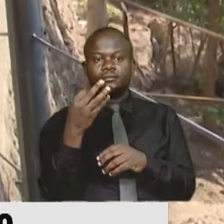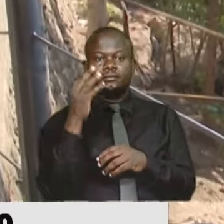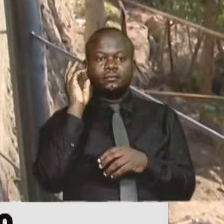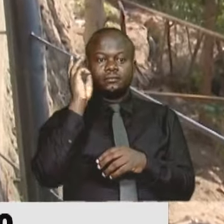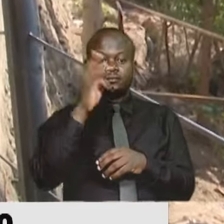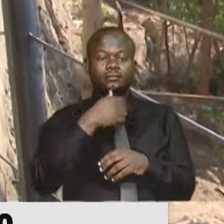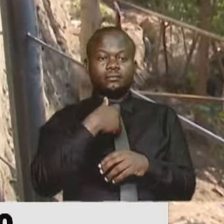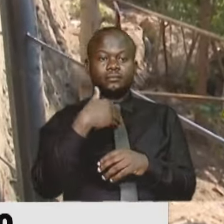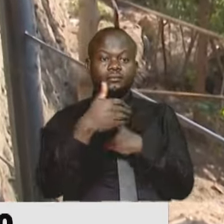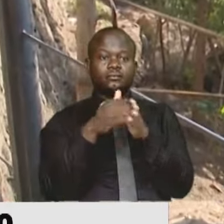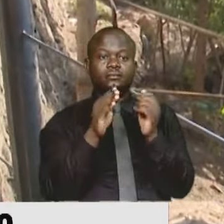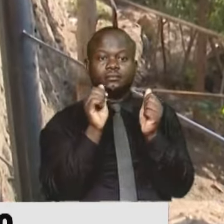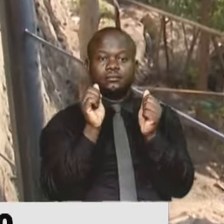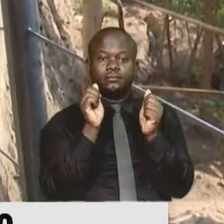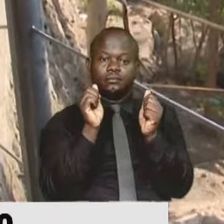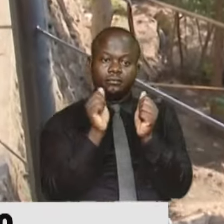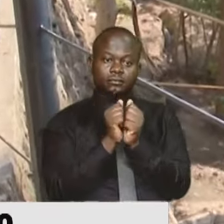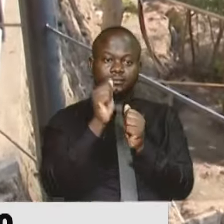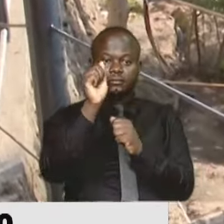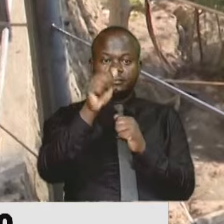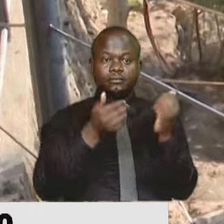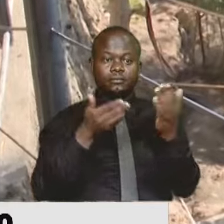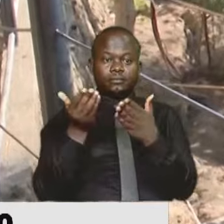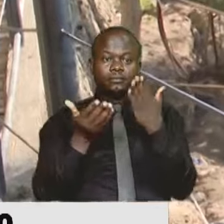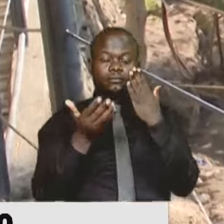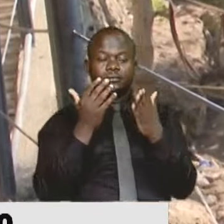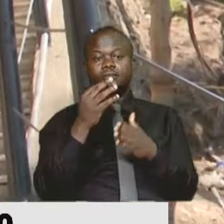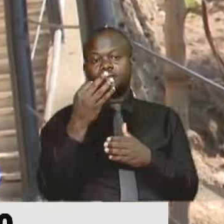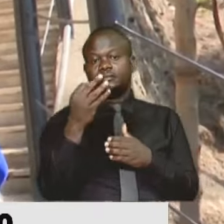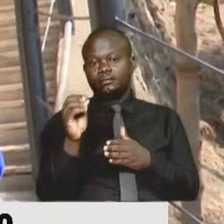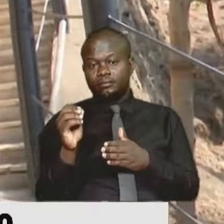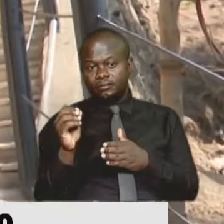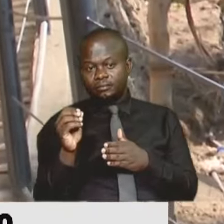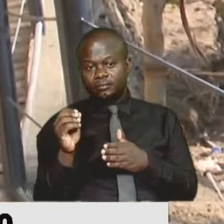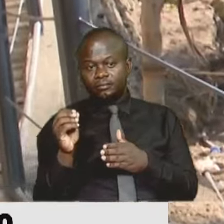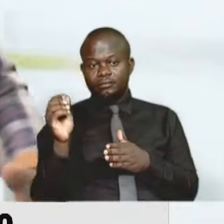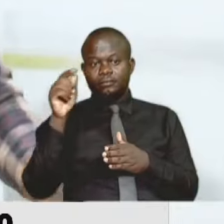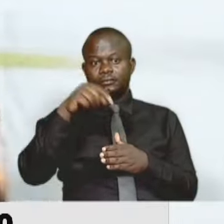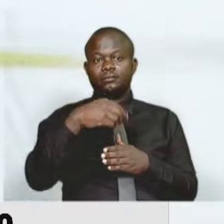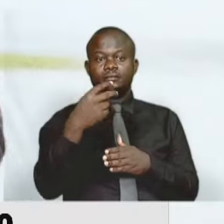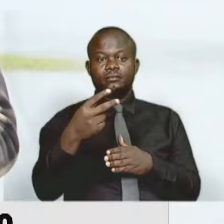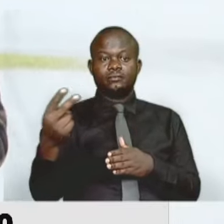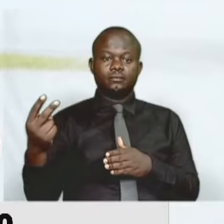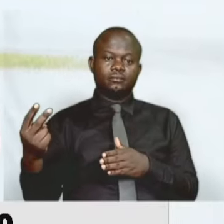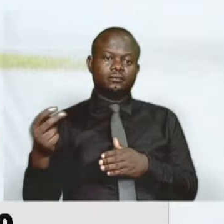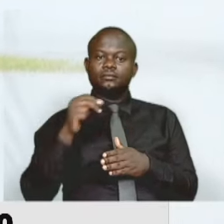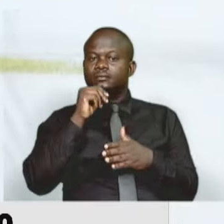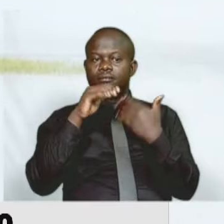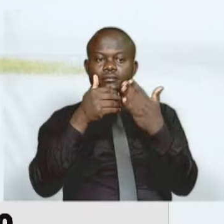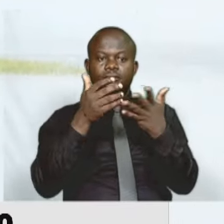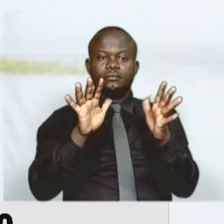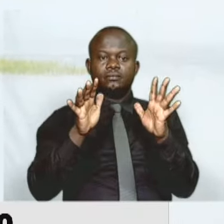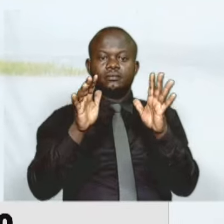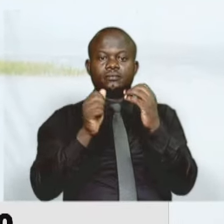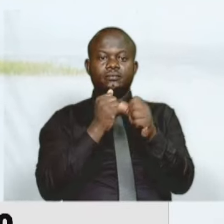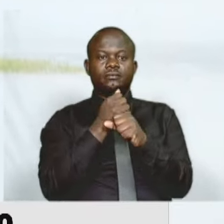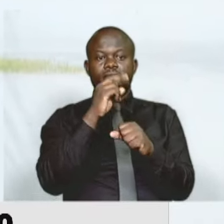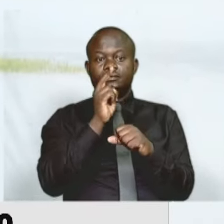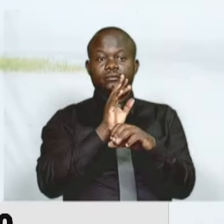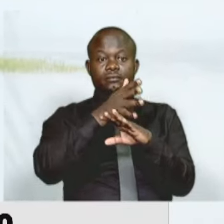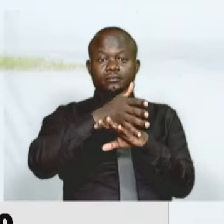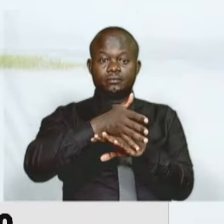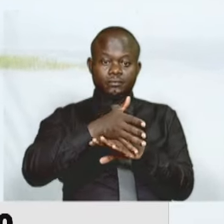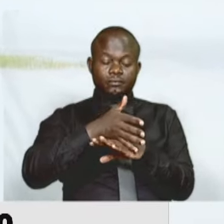ibyumba 15. Nshobora kwakira abantu nibura 30, baje abantu 2. Ntabwo harashira imyaka 2 kampani yitwa Beyond the